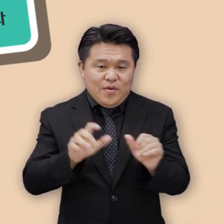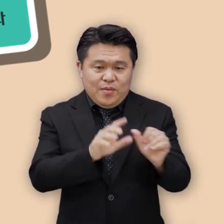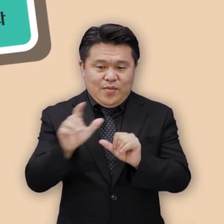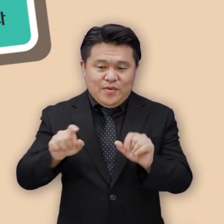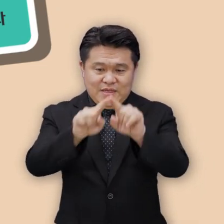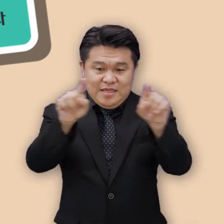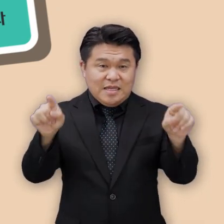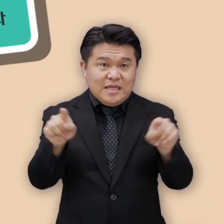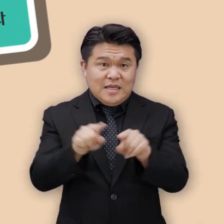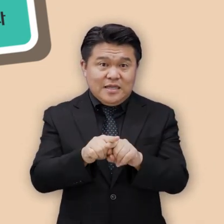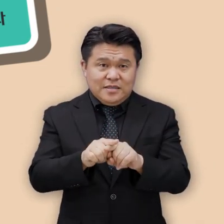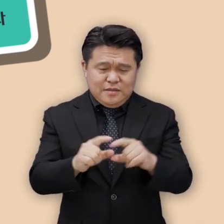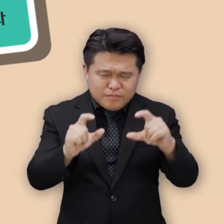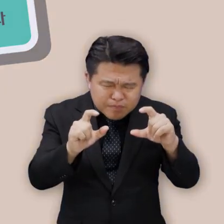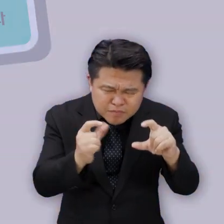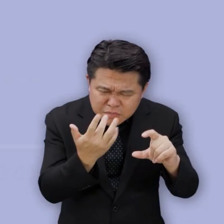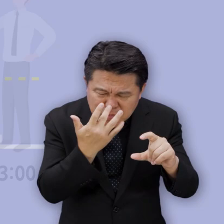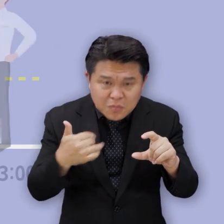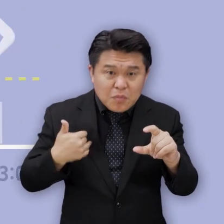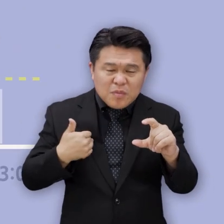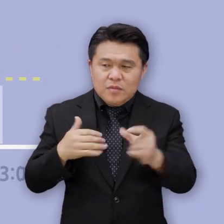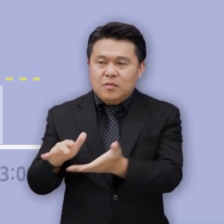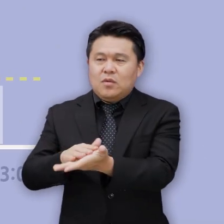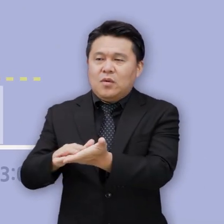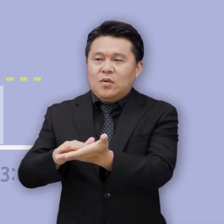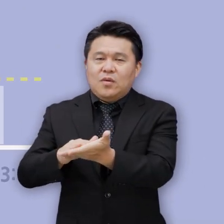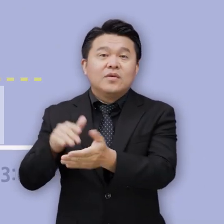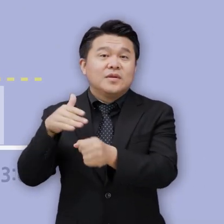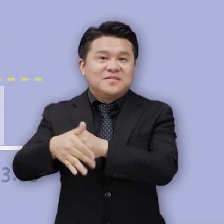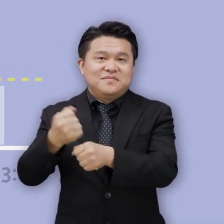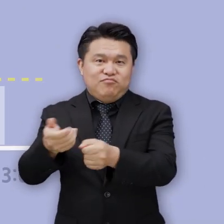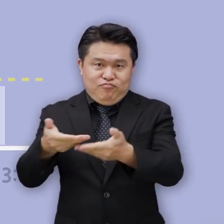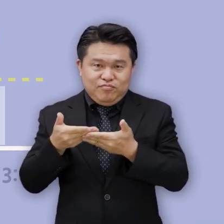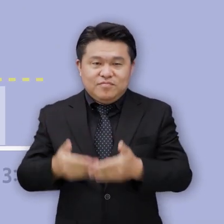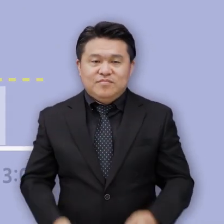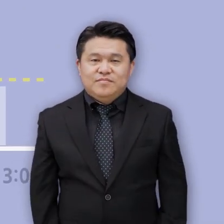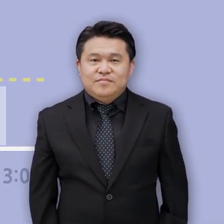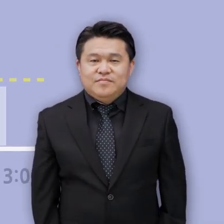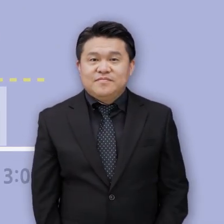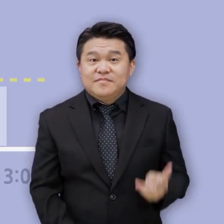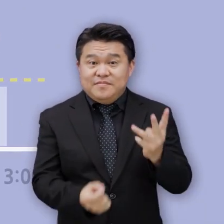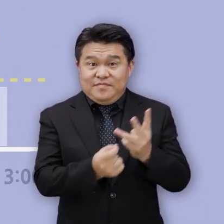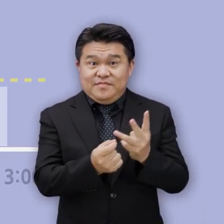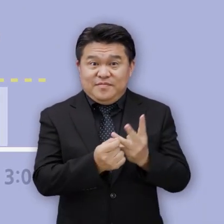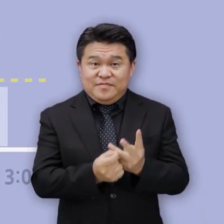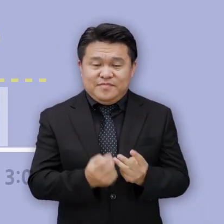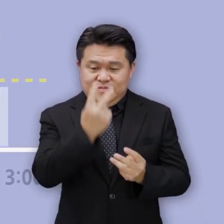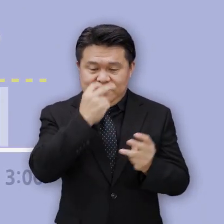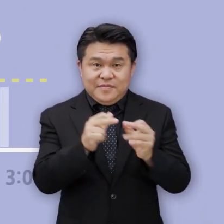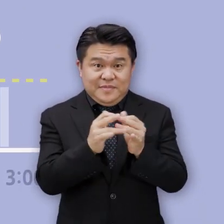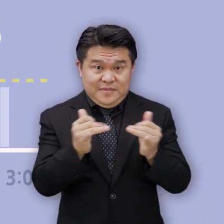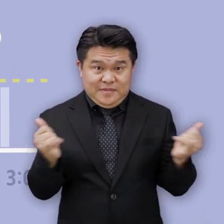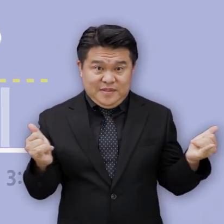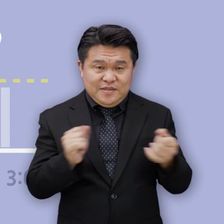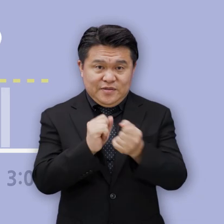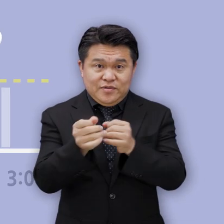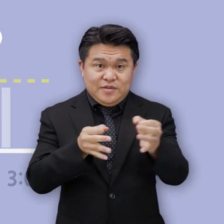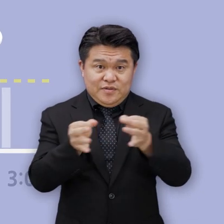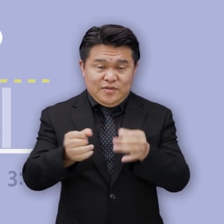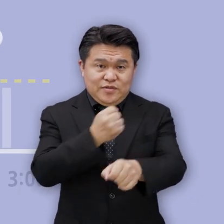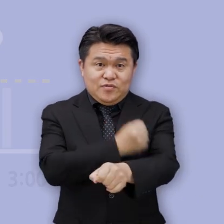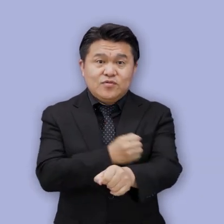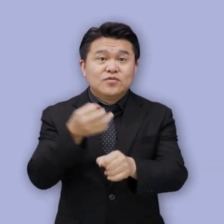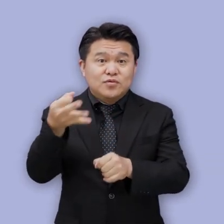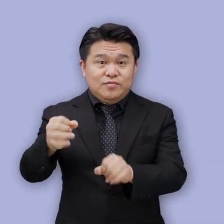만든 보안 카드를 발급하고 있습니다. 셋째, 시각장애 고객을 위해 증권매매 수수료율을 할인해드리고